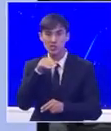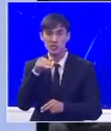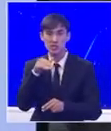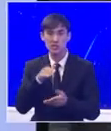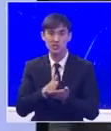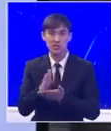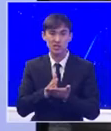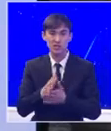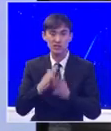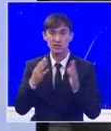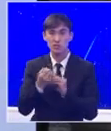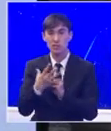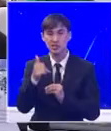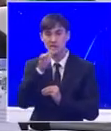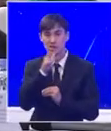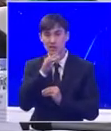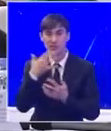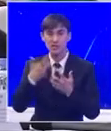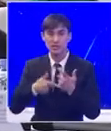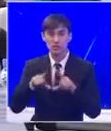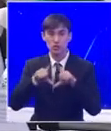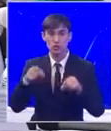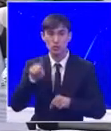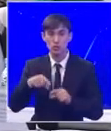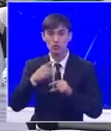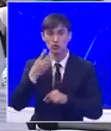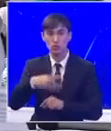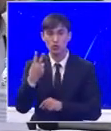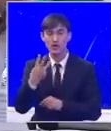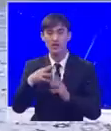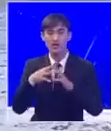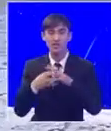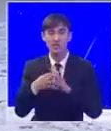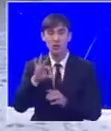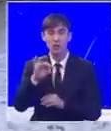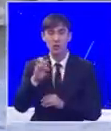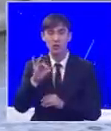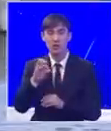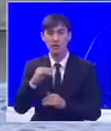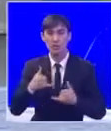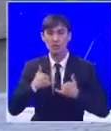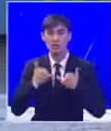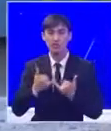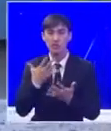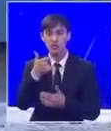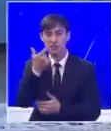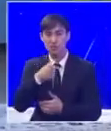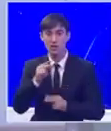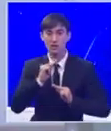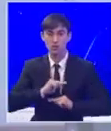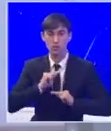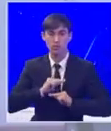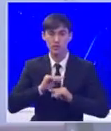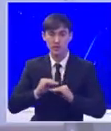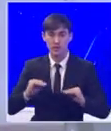лет. Все эти годы учитель физкультуры средней школы номер 42 села Отиген-Батыр Илийского района посвящает себя работе и детям. Победить в